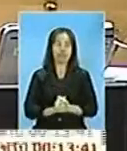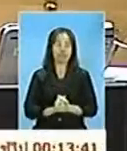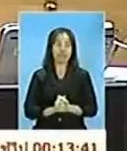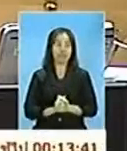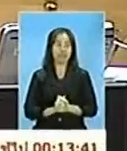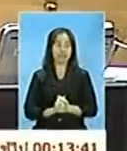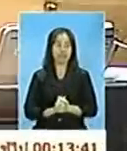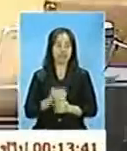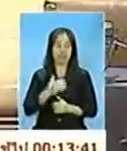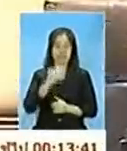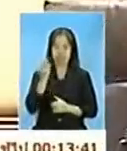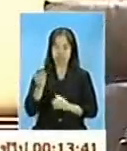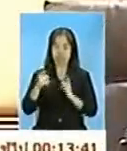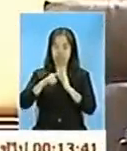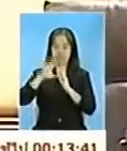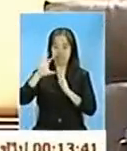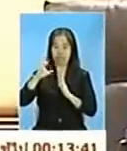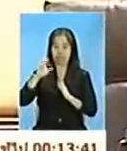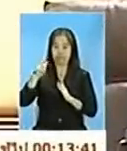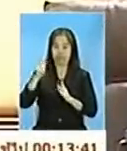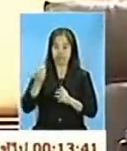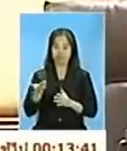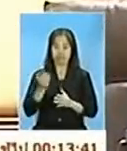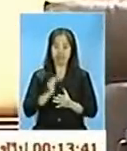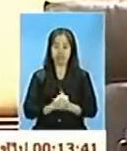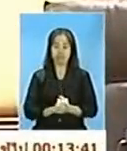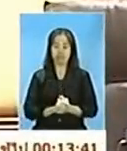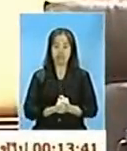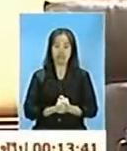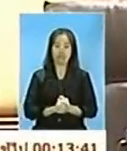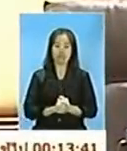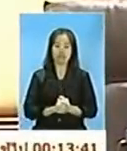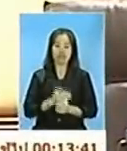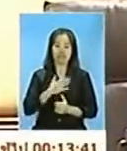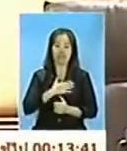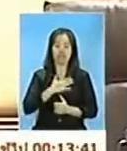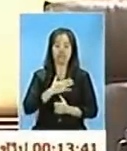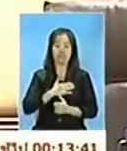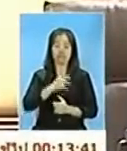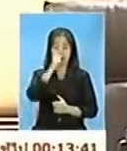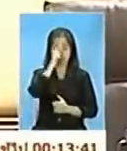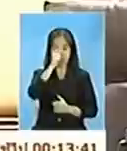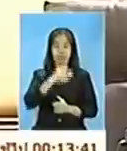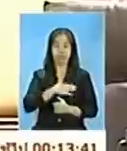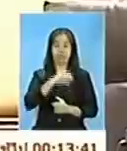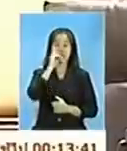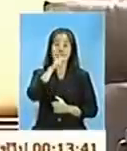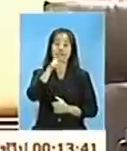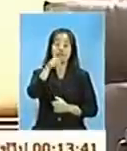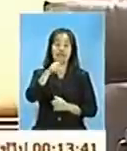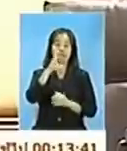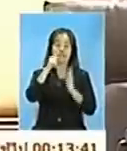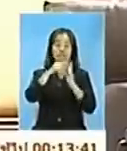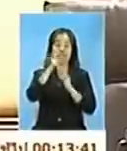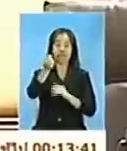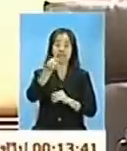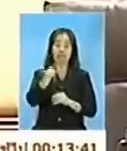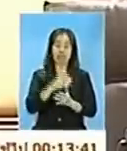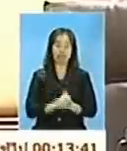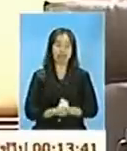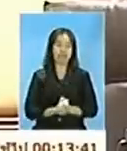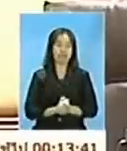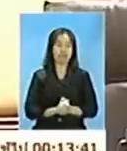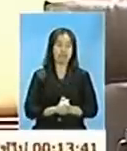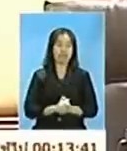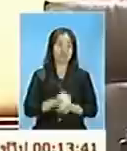เชิญครับท่านเฉลิมเชิญครับ ท่านประธานครับด้วยความเคารพก็คุณชูวิทย์เป็นคนอย่างนี้เกี่ยวกับลูกช